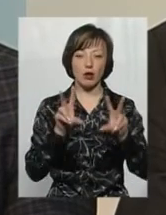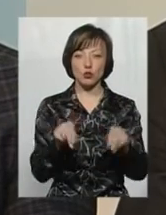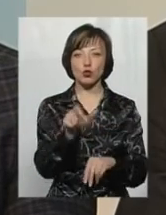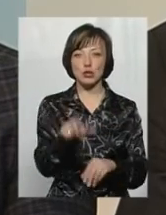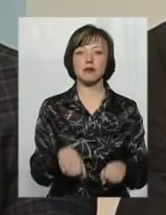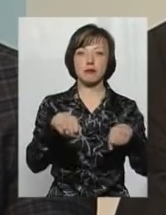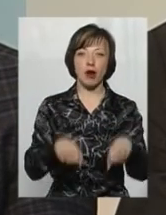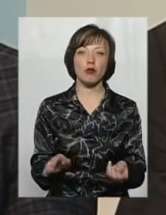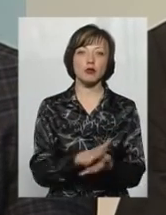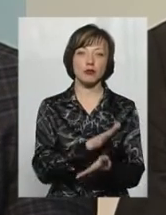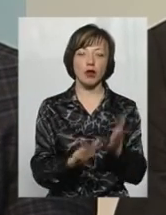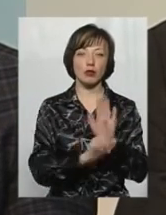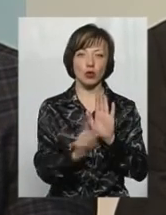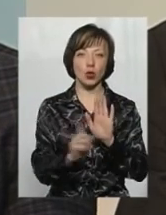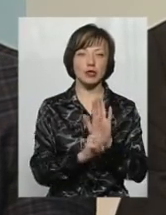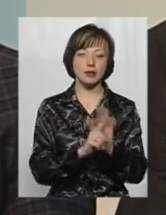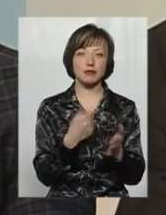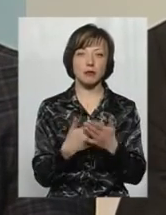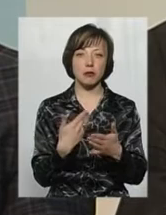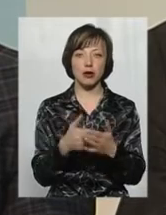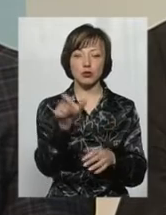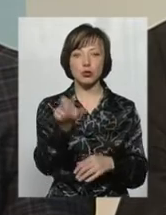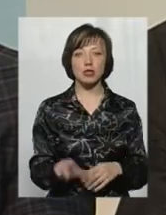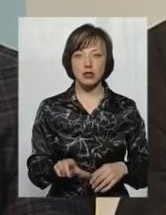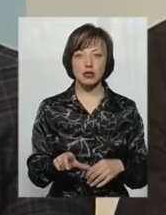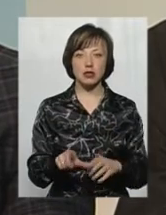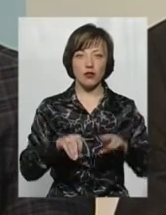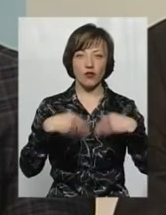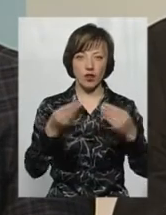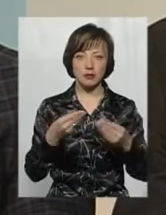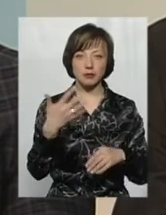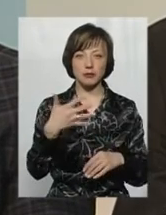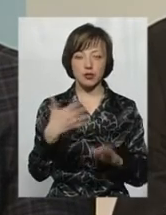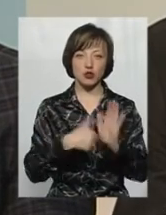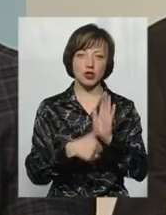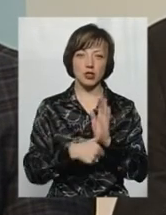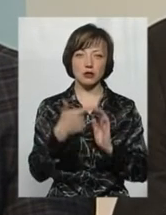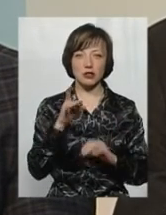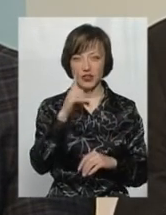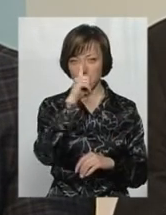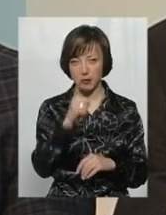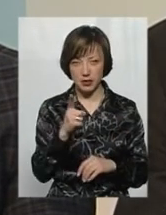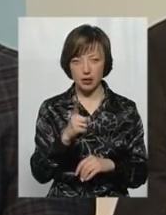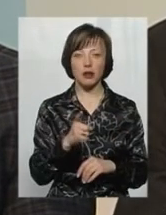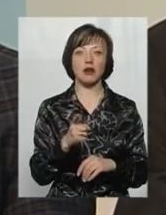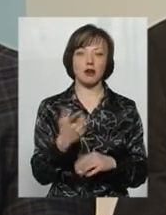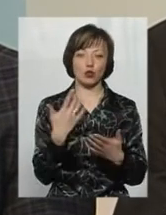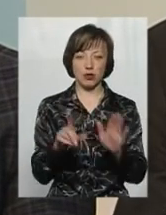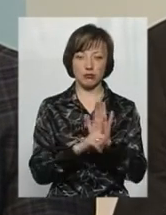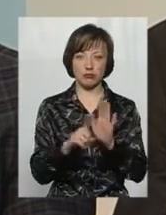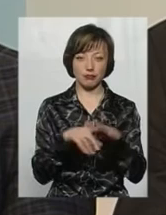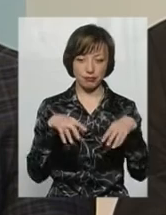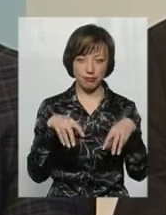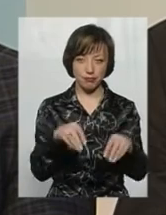право безоплатного проїзду. Ну, наприклад, людині видали 50 чи 60 гривень на місяць, вона їх виїздила, вона